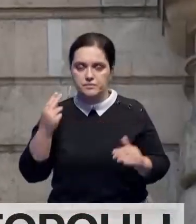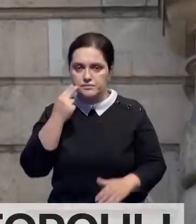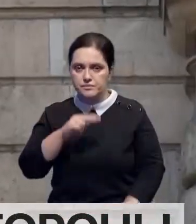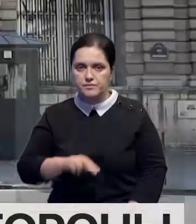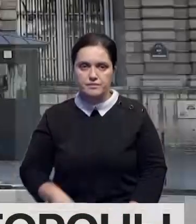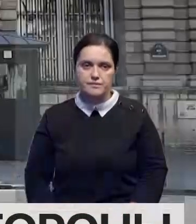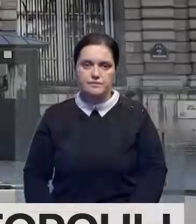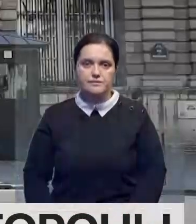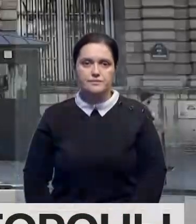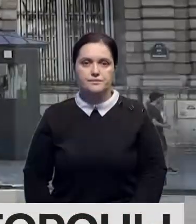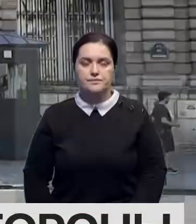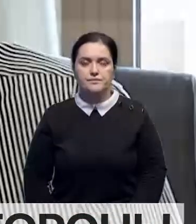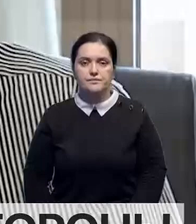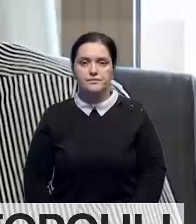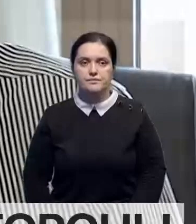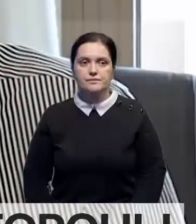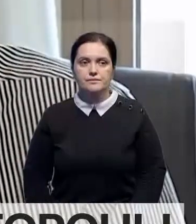самом высоком уровне